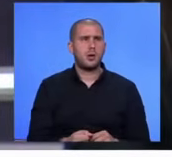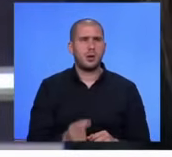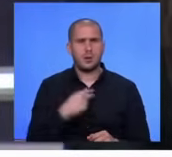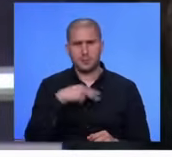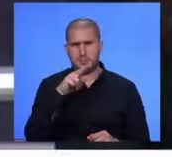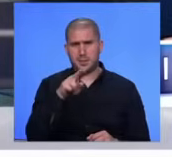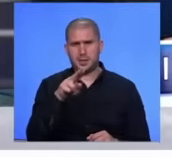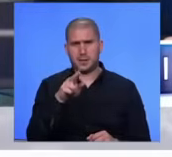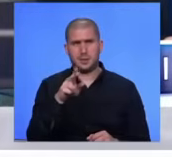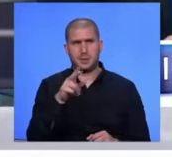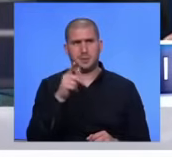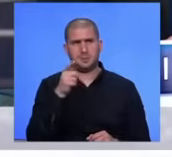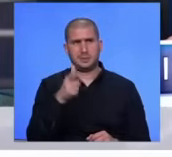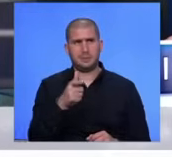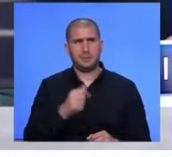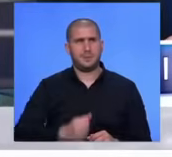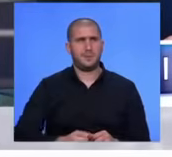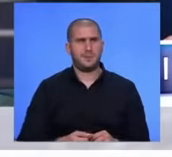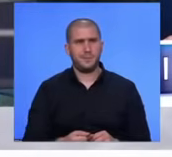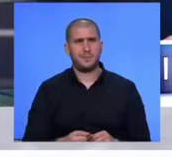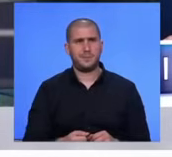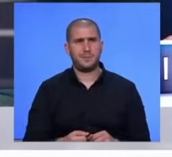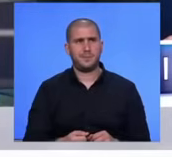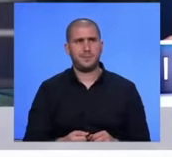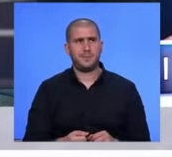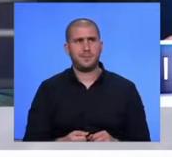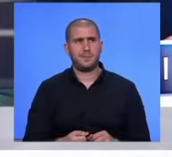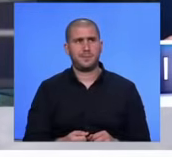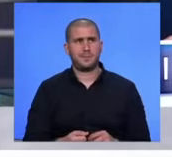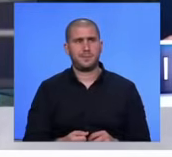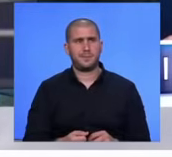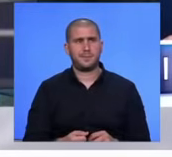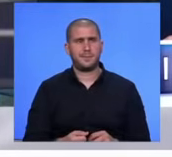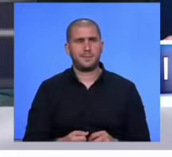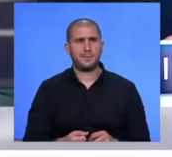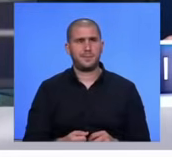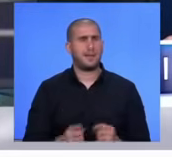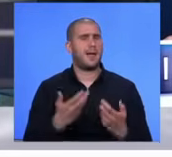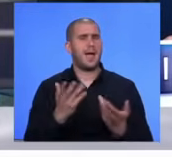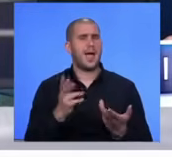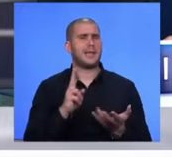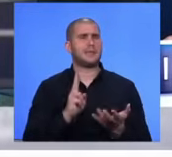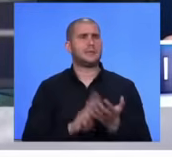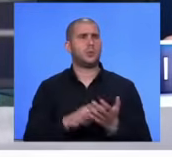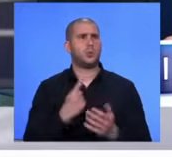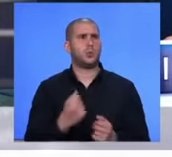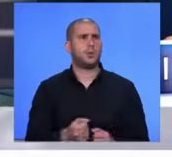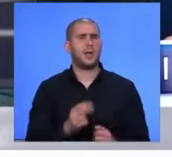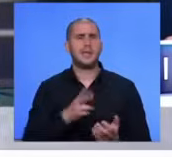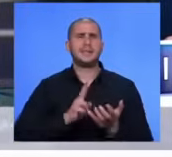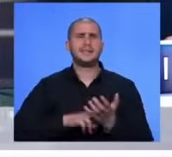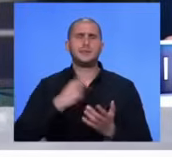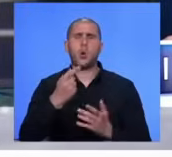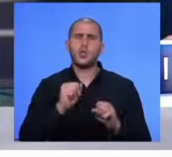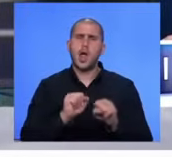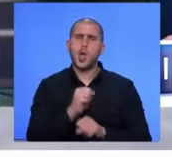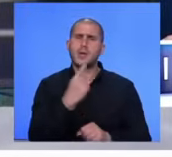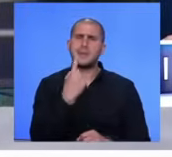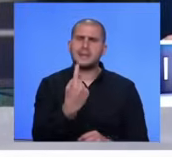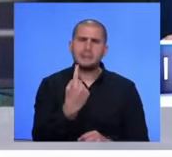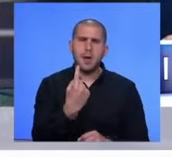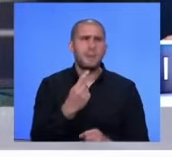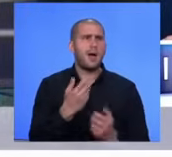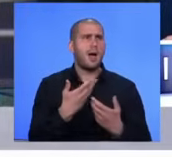מסתכלת על המצלמה הנכונה, תגידו לי אם... עכשיו, כן, ששחר מראה לך. אין זכות עמידה לאותם עותרים,